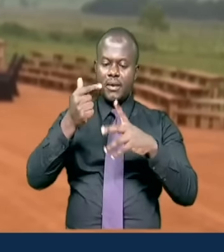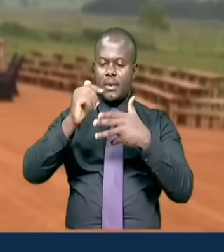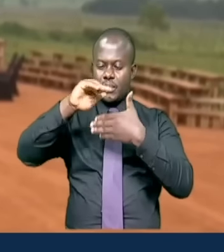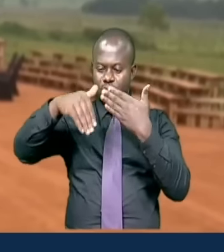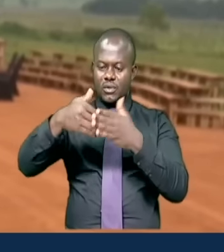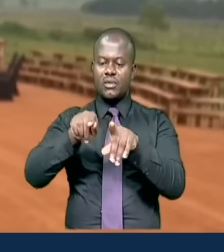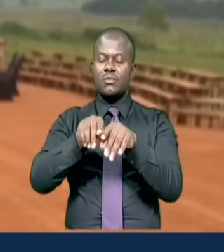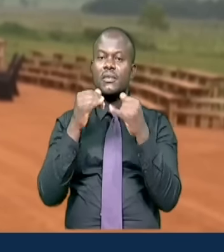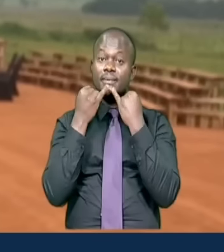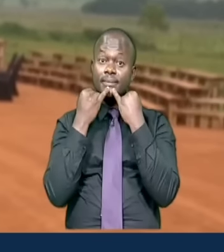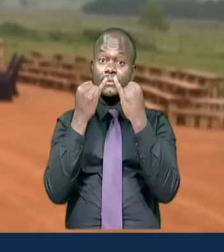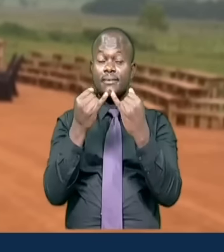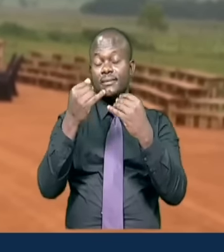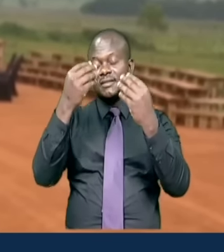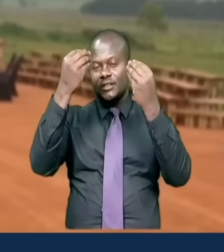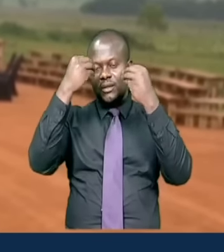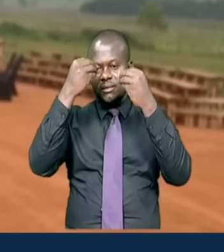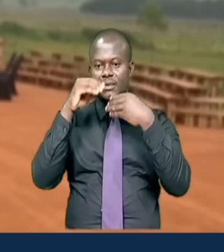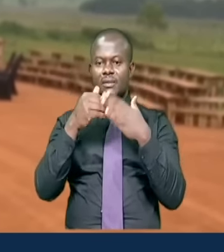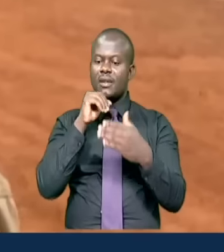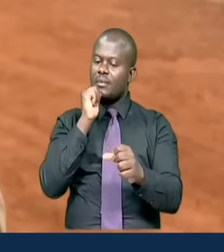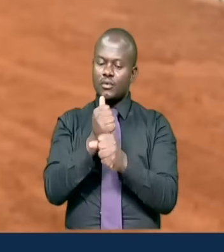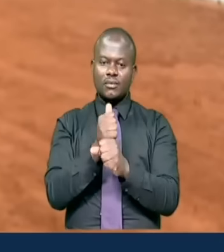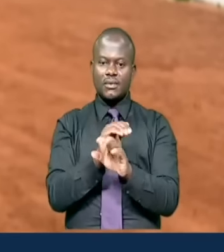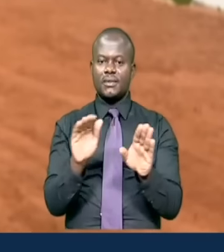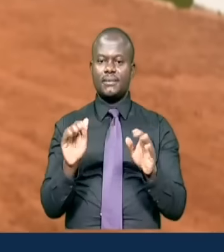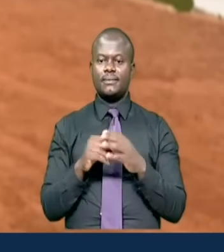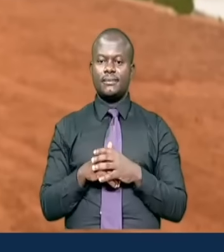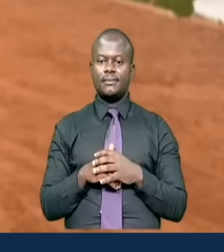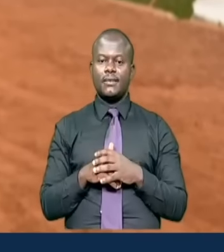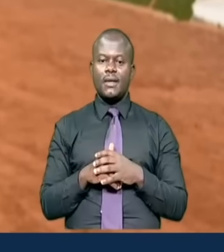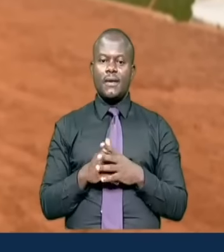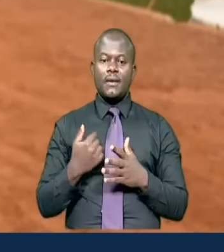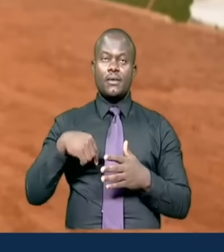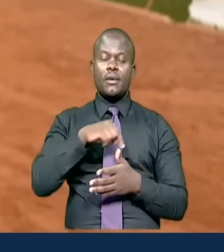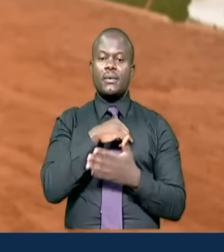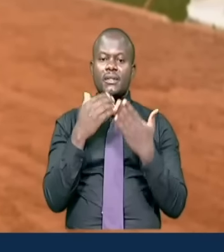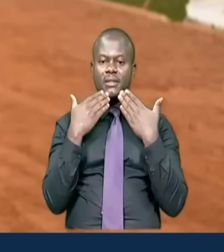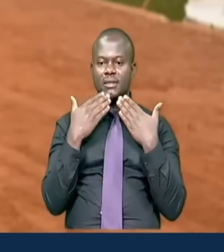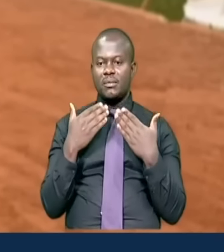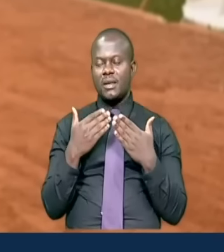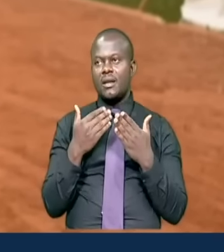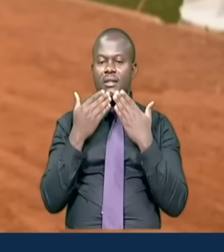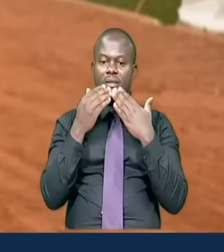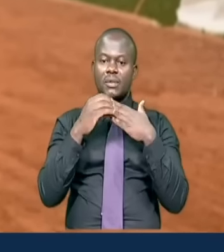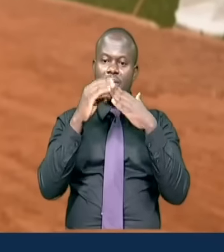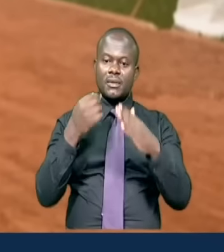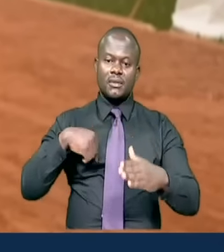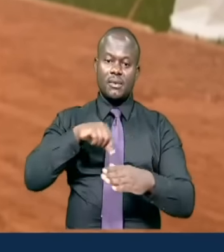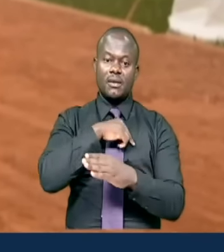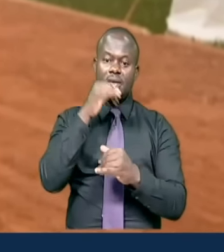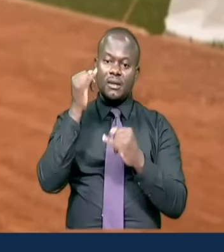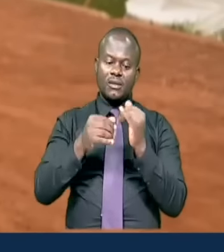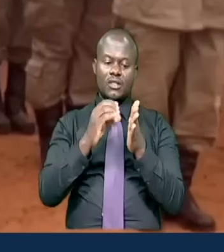twabibwiwe twarabyigishijwe, ntabwo tuzabikora. Ndishimye cyane mbere na mbere, kandi nshimiye n'abayobozi banjye. Ndapasentoje icyiciro